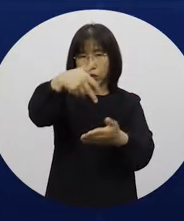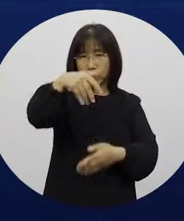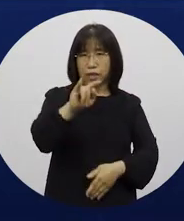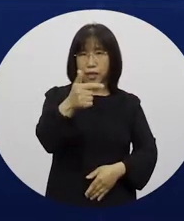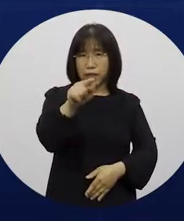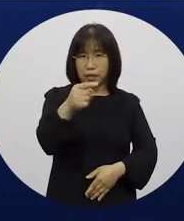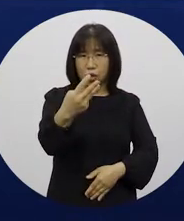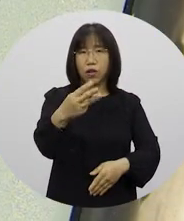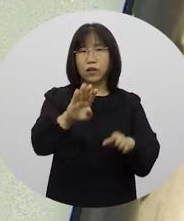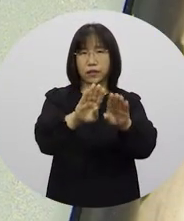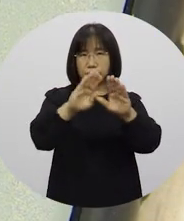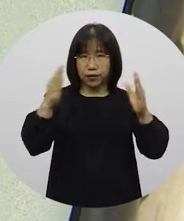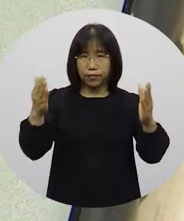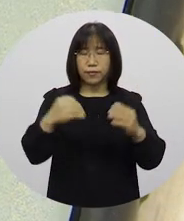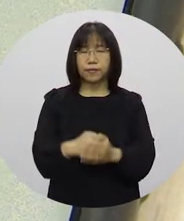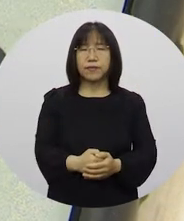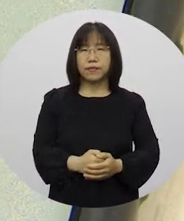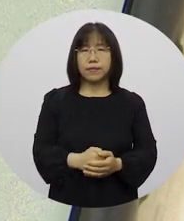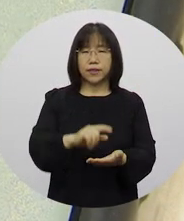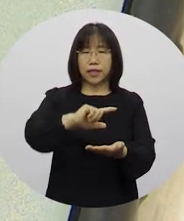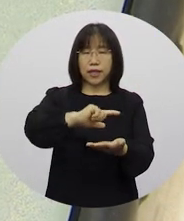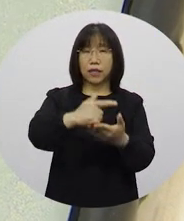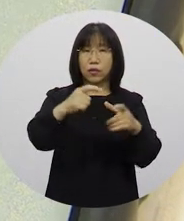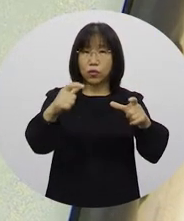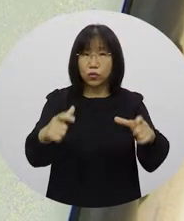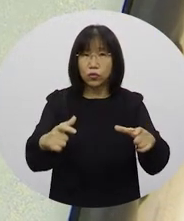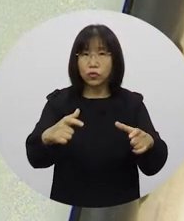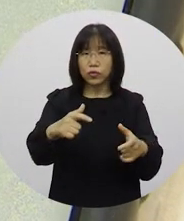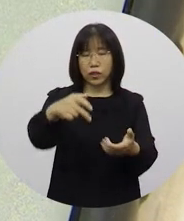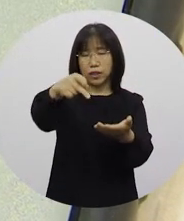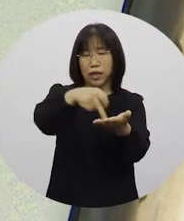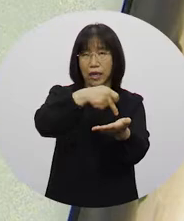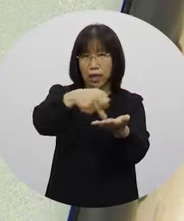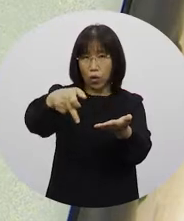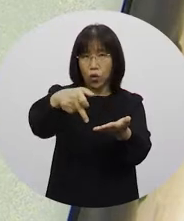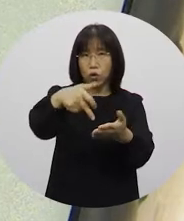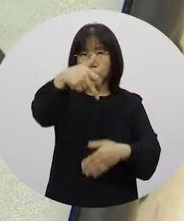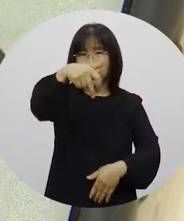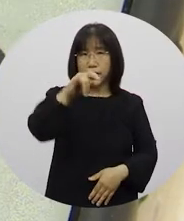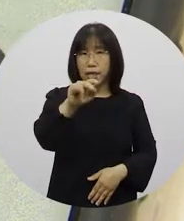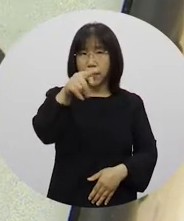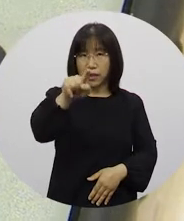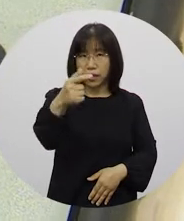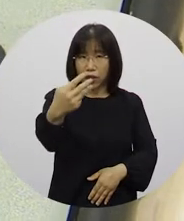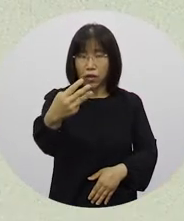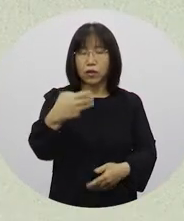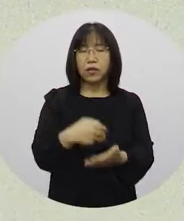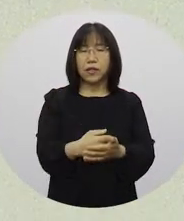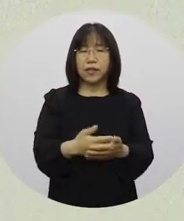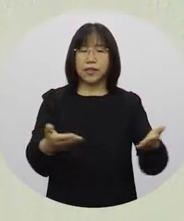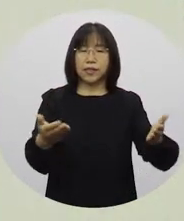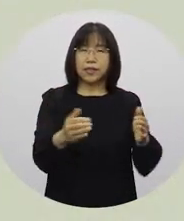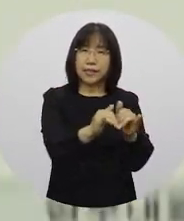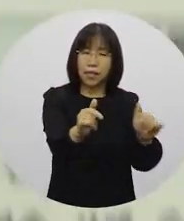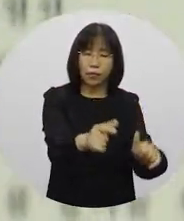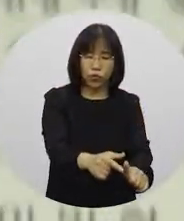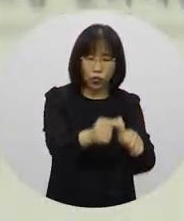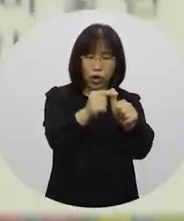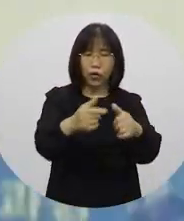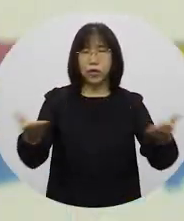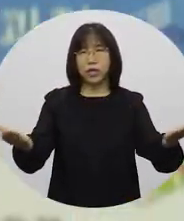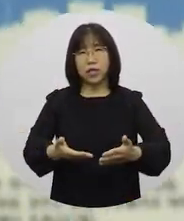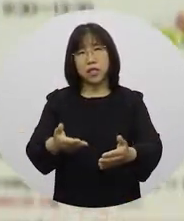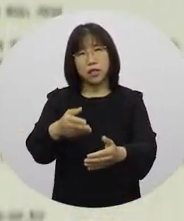개설했습니다 강성우 일자리센터 카카오톡 채널에는 일자리 센터 소개 구인구직 등록 방법 등